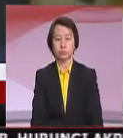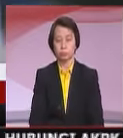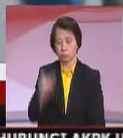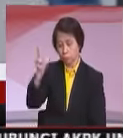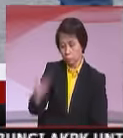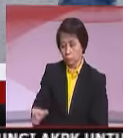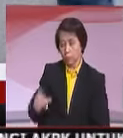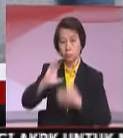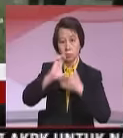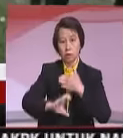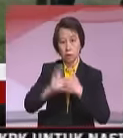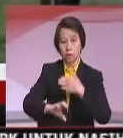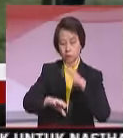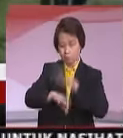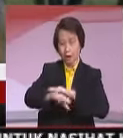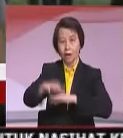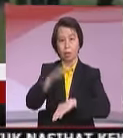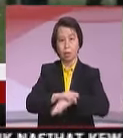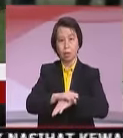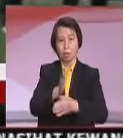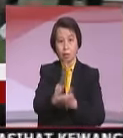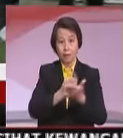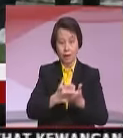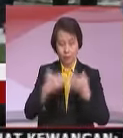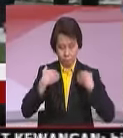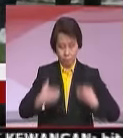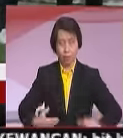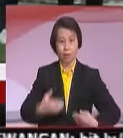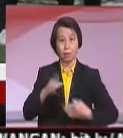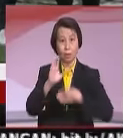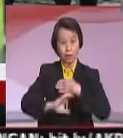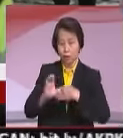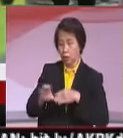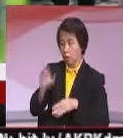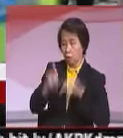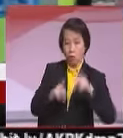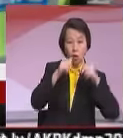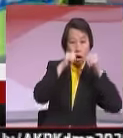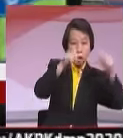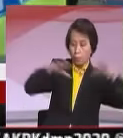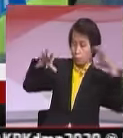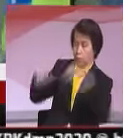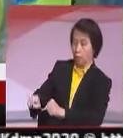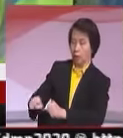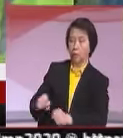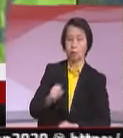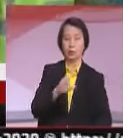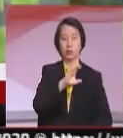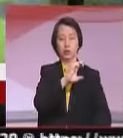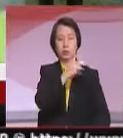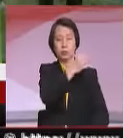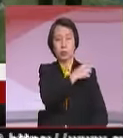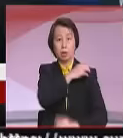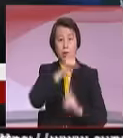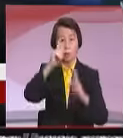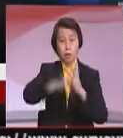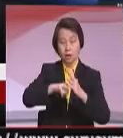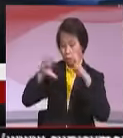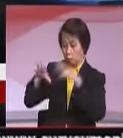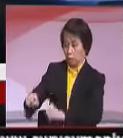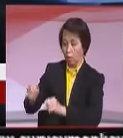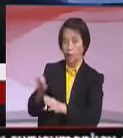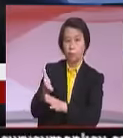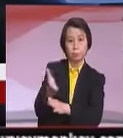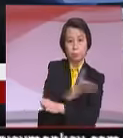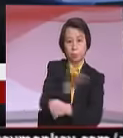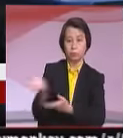Suspek yang cedera di tangan dan beberapa bahagian anggota badan ditahan orang awam dan pengawal keselamatan apartmen itu sebelum